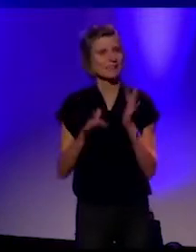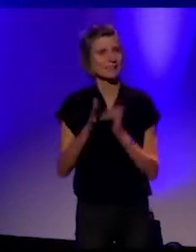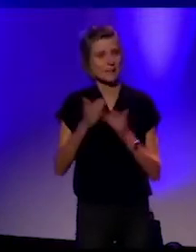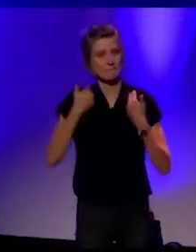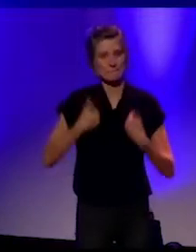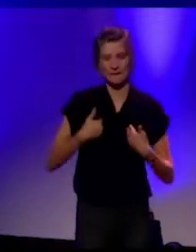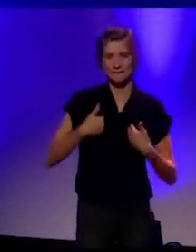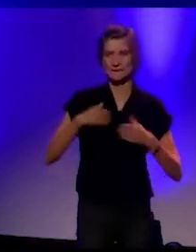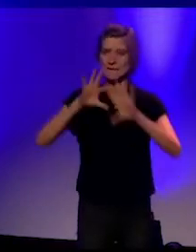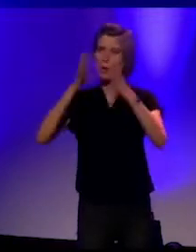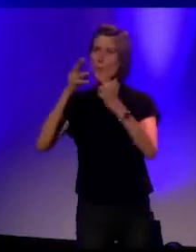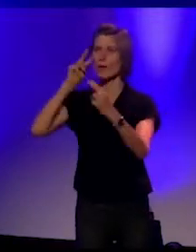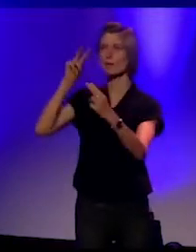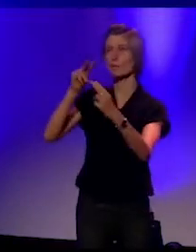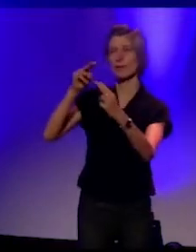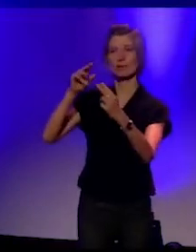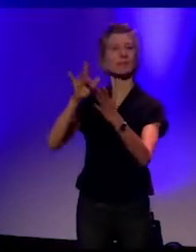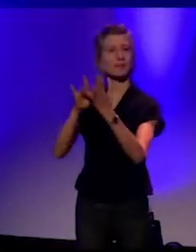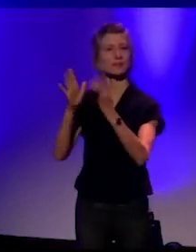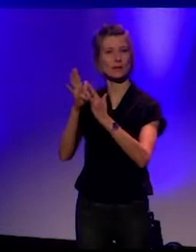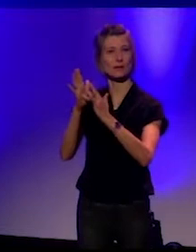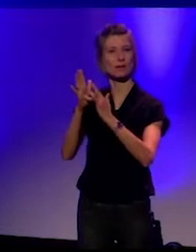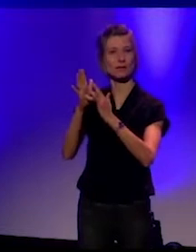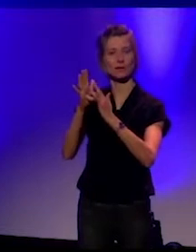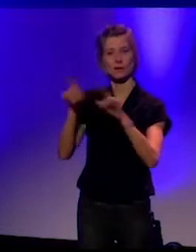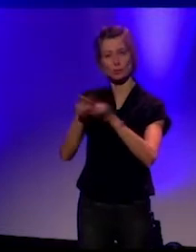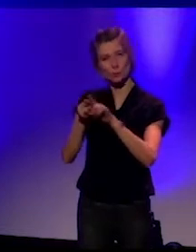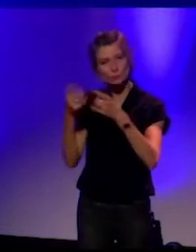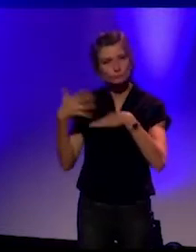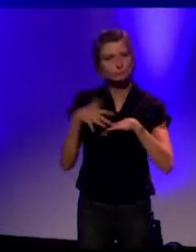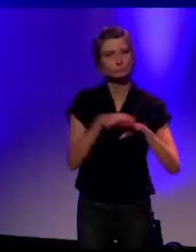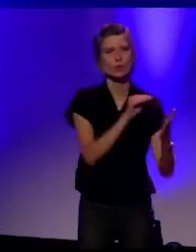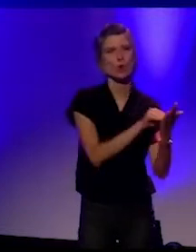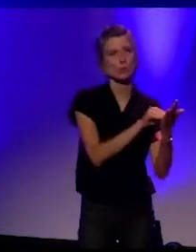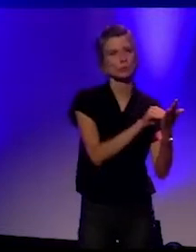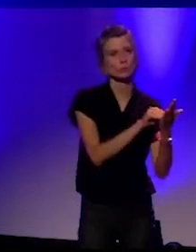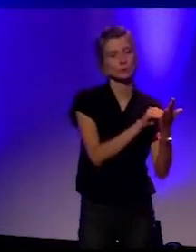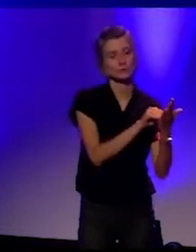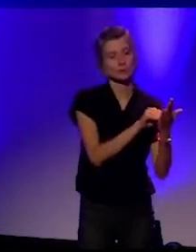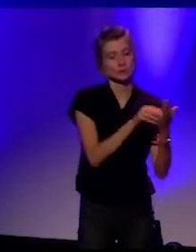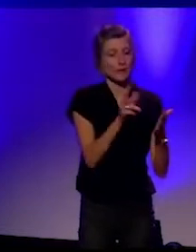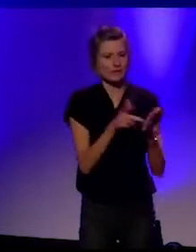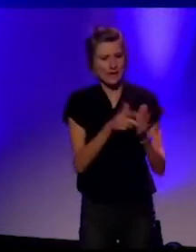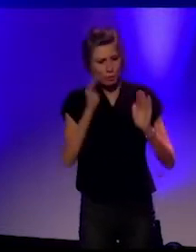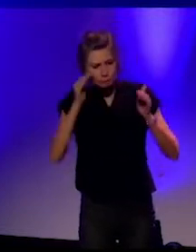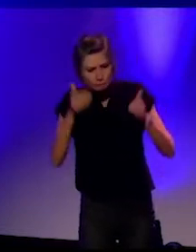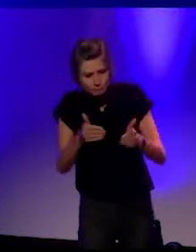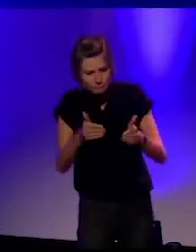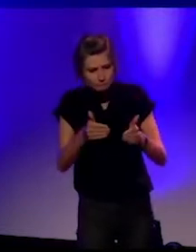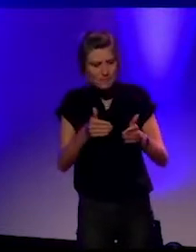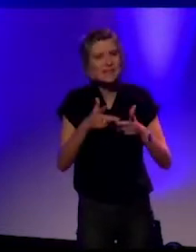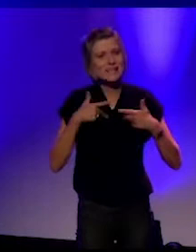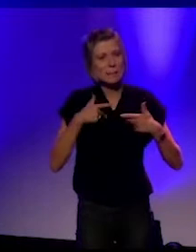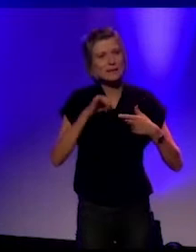daaruit komt dan, en dat zal mijn klemtoon zijn, die bijzondere zorg voor individuen, groepen in